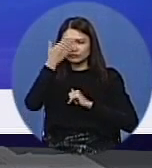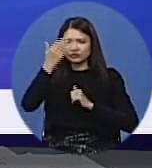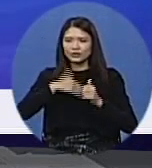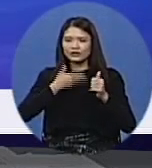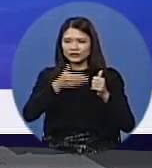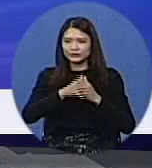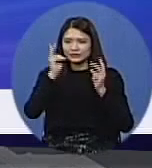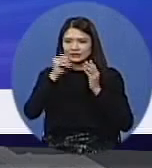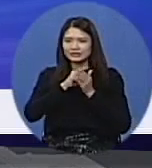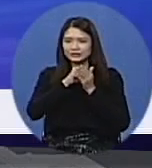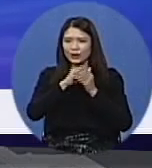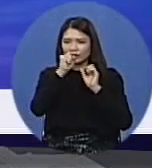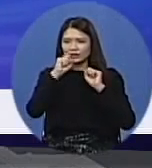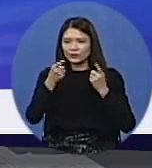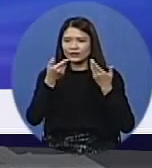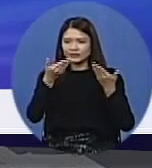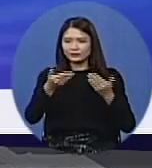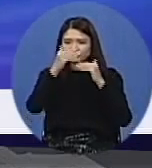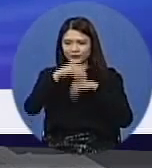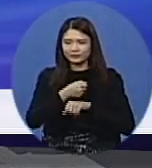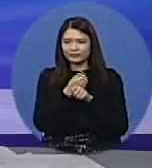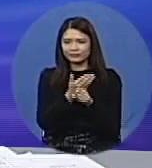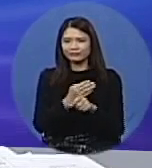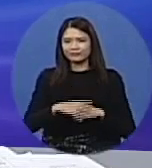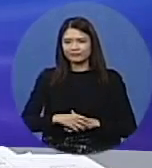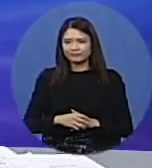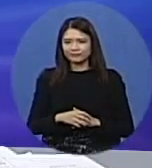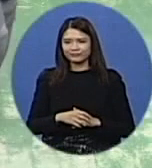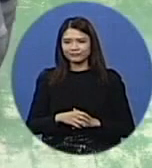취업 기회를 제공해주고 있는데요. 최현미 기자가 소개합니다.